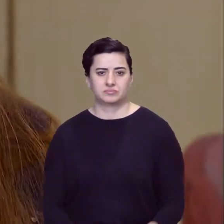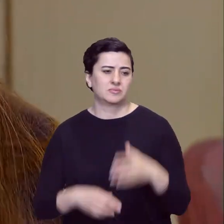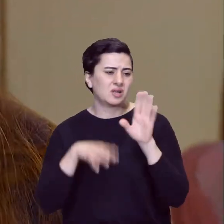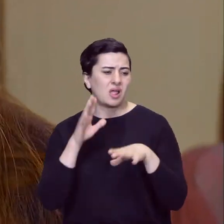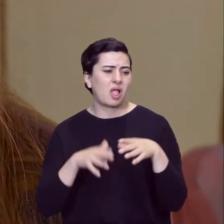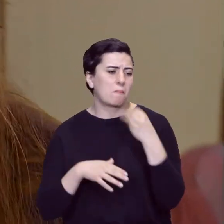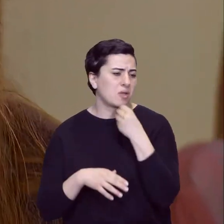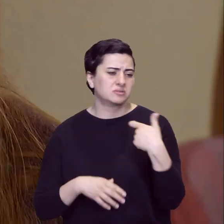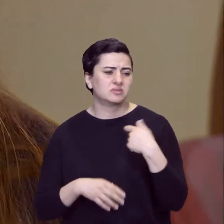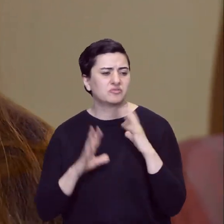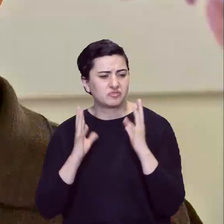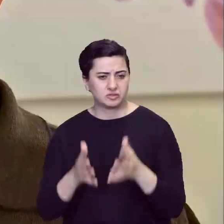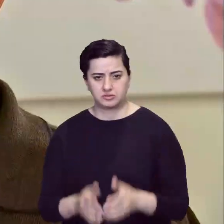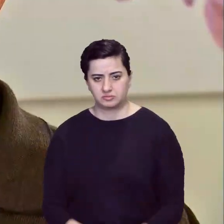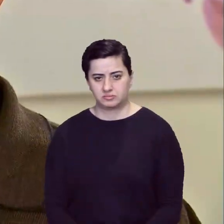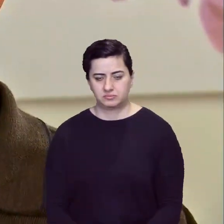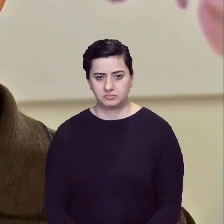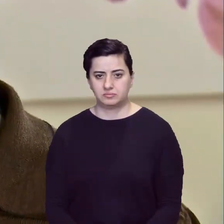Reklam mesajıymış baba.